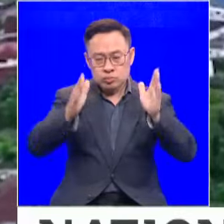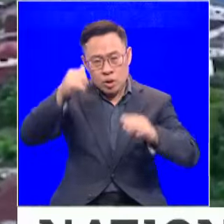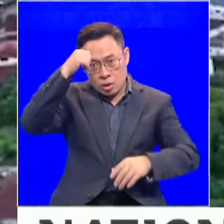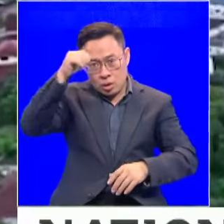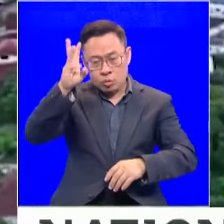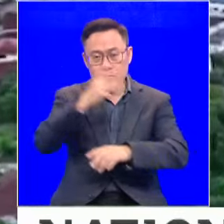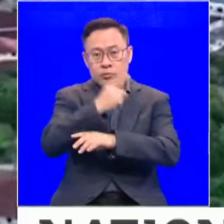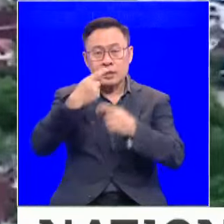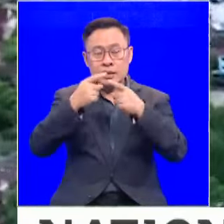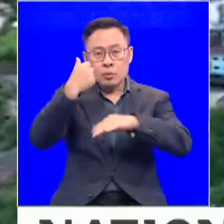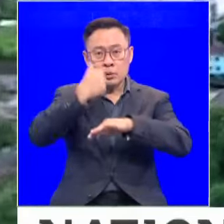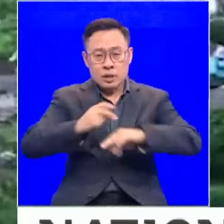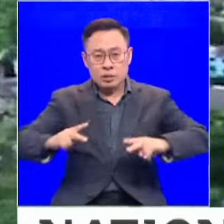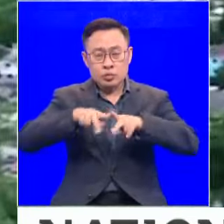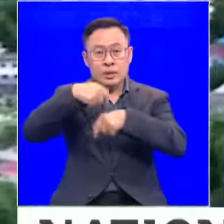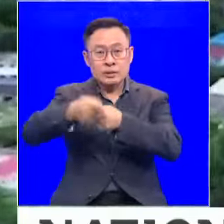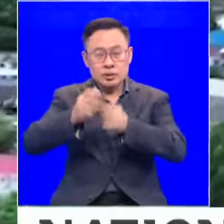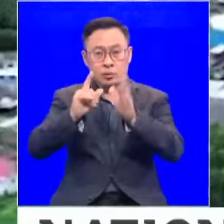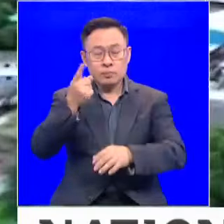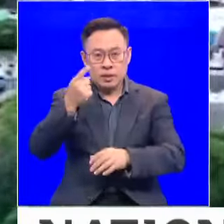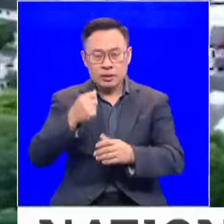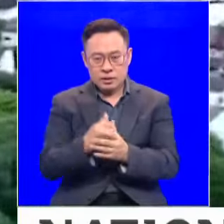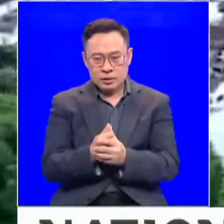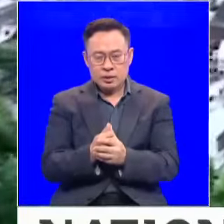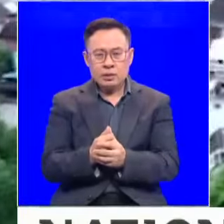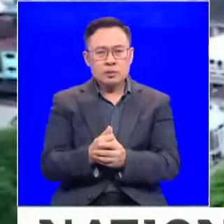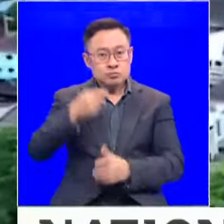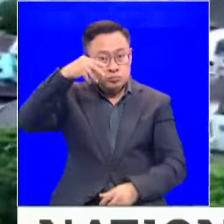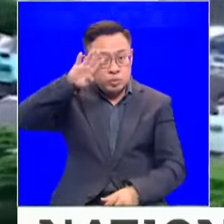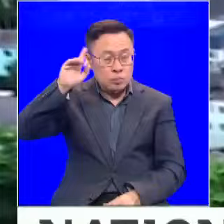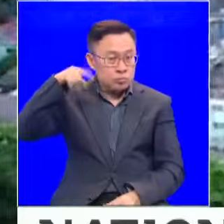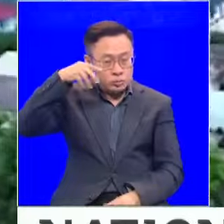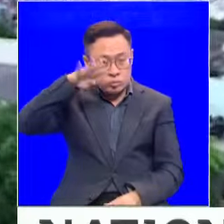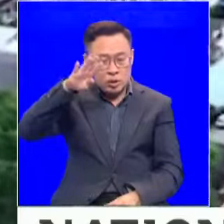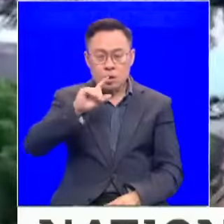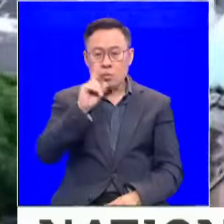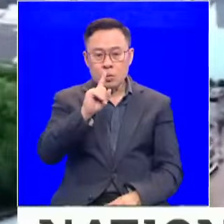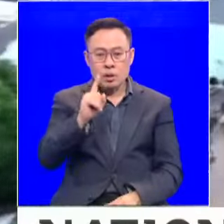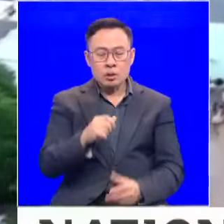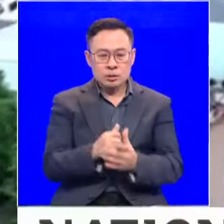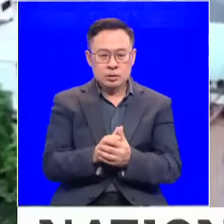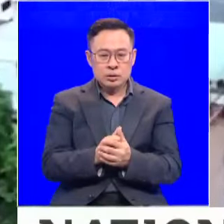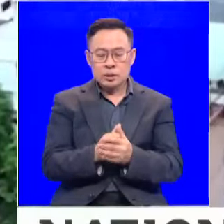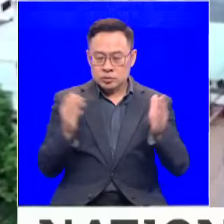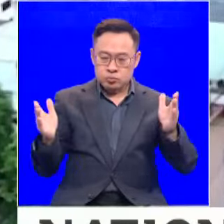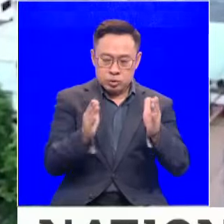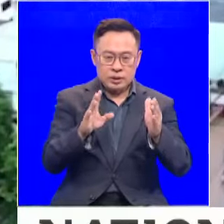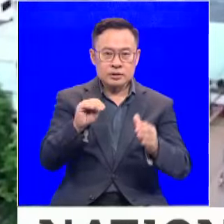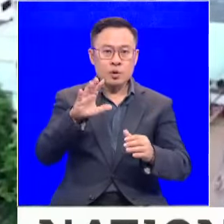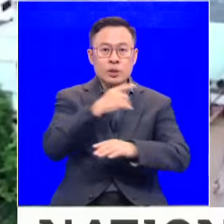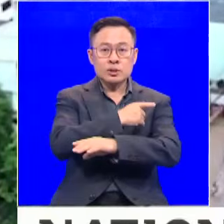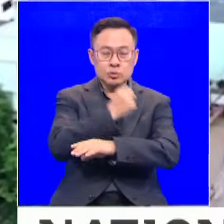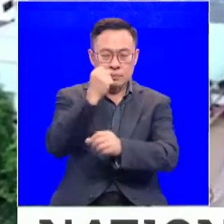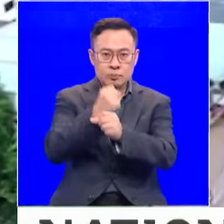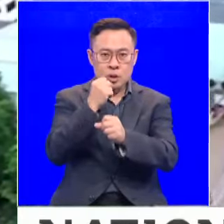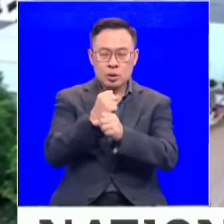รัฐมนตรีว่าการกระทรวงเกษตรคนใหม่อาจารย์นฤมลภิญโญสินวัฒน์ก็บอกขอลดเหลือแค่ 45วันแล้วกันในการ